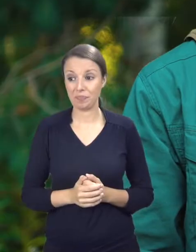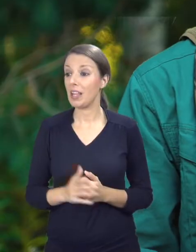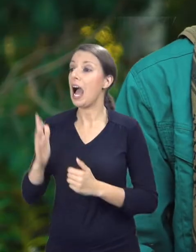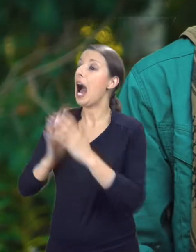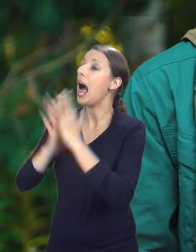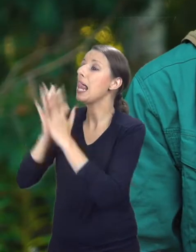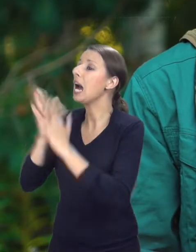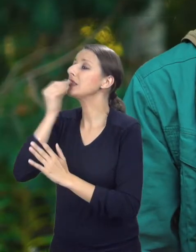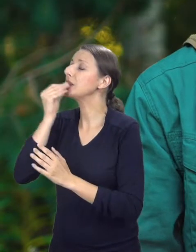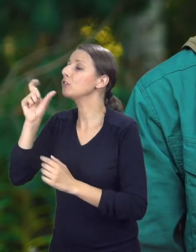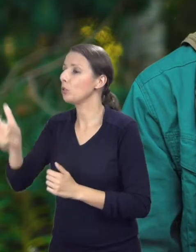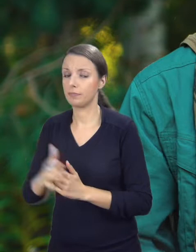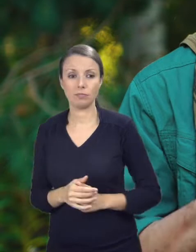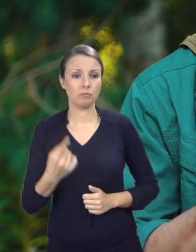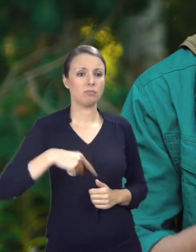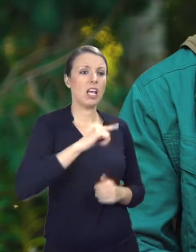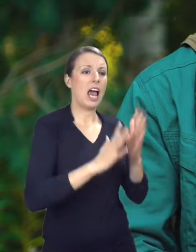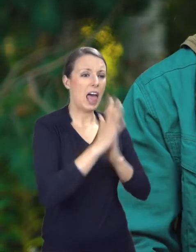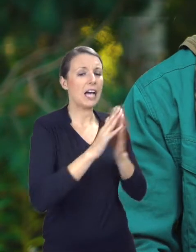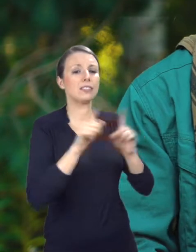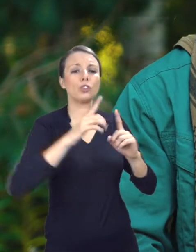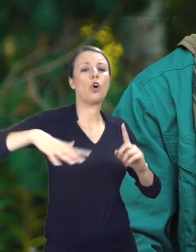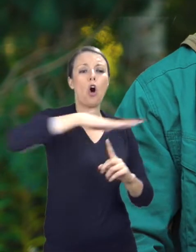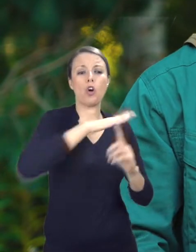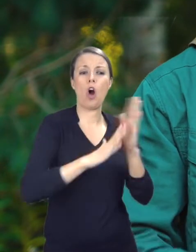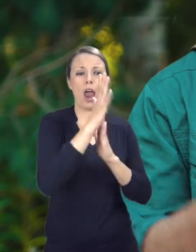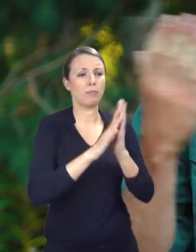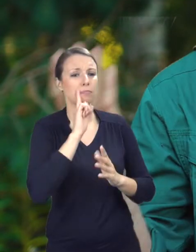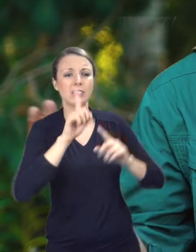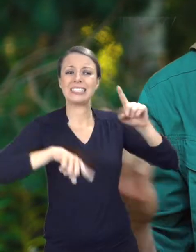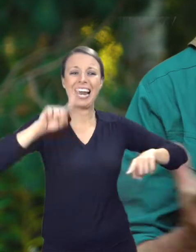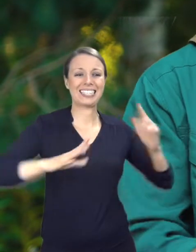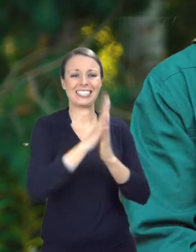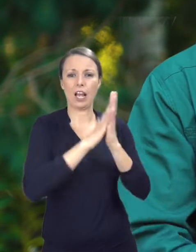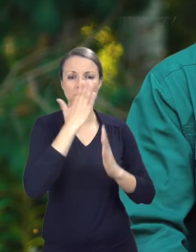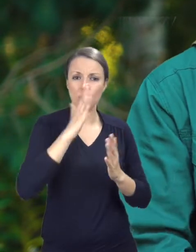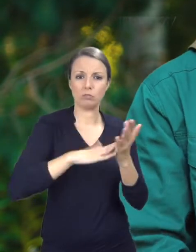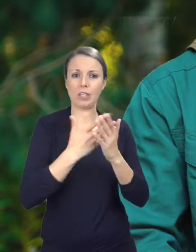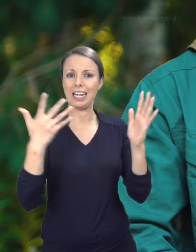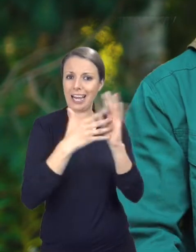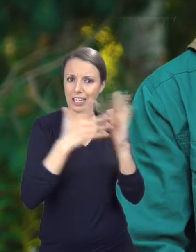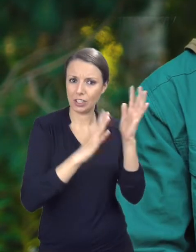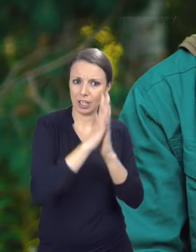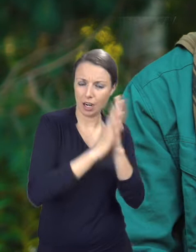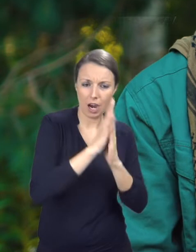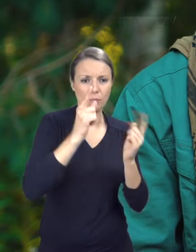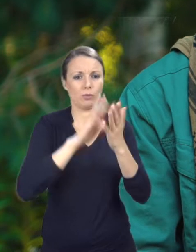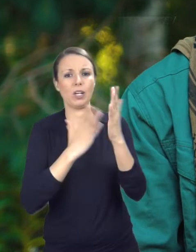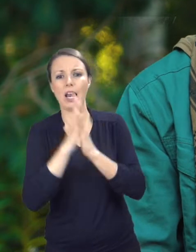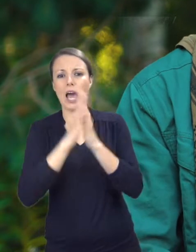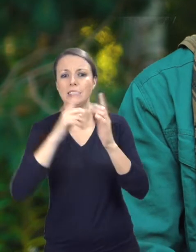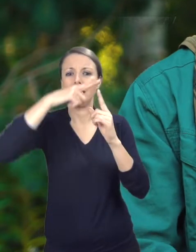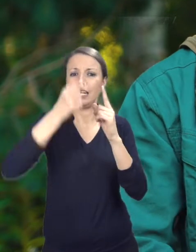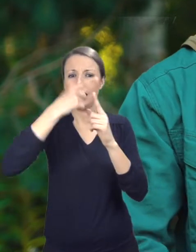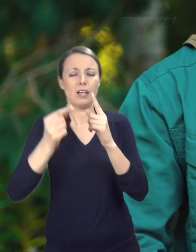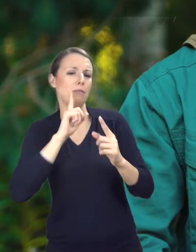jest dosyć, w lesie i w okolicach lasu, bo w samym lesie, w zależności od tego, jaki to las, czy to jest las liściasty, czy las iglasty, to są trochę inne